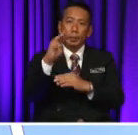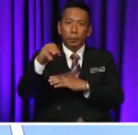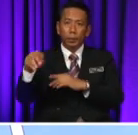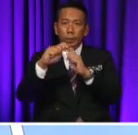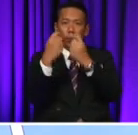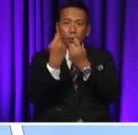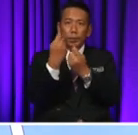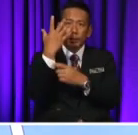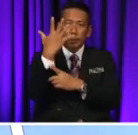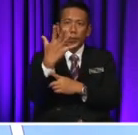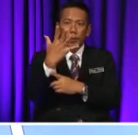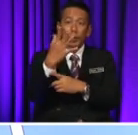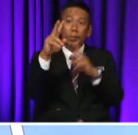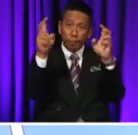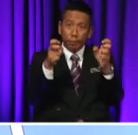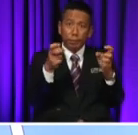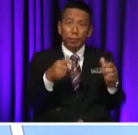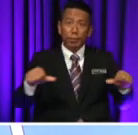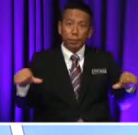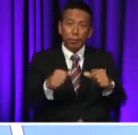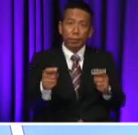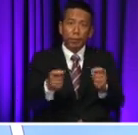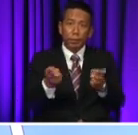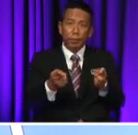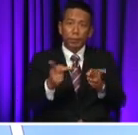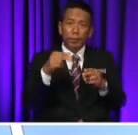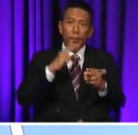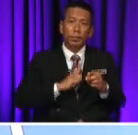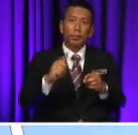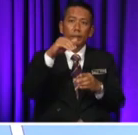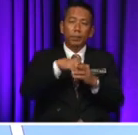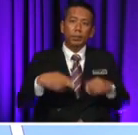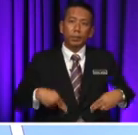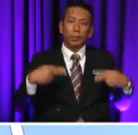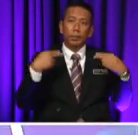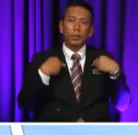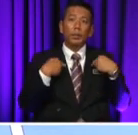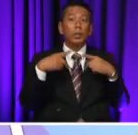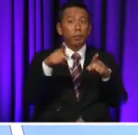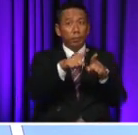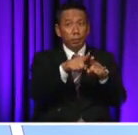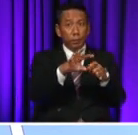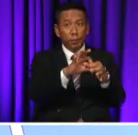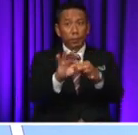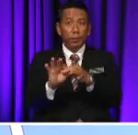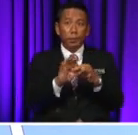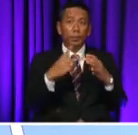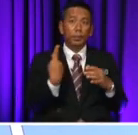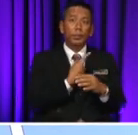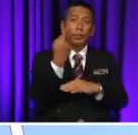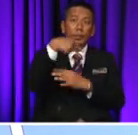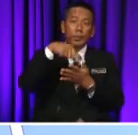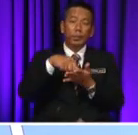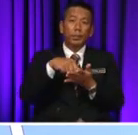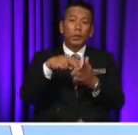kita pengamalan takbir urus Islam dalam kehidupan dan semestinya bersama dan kita pada saat ini Ustadzah Nur Azlin bakar